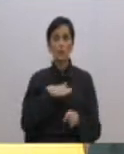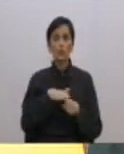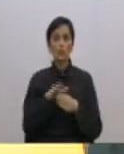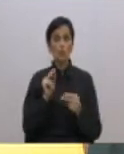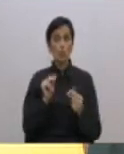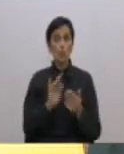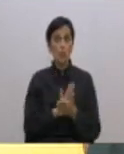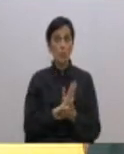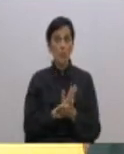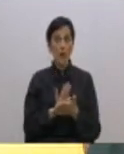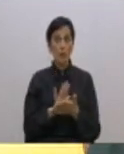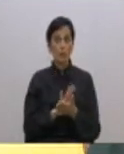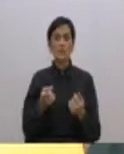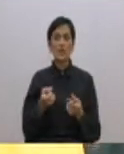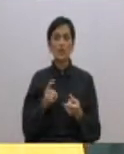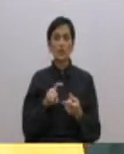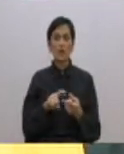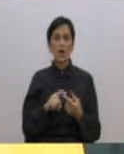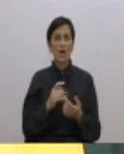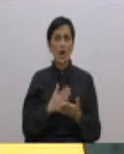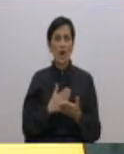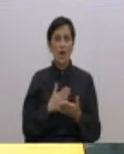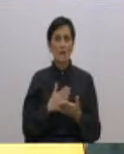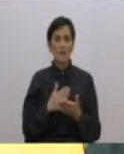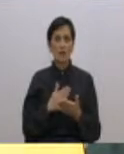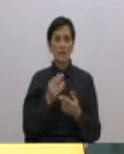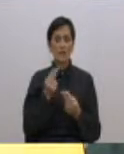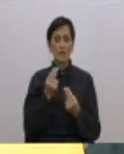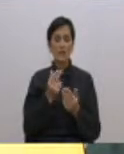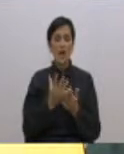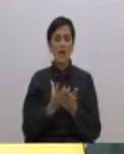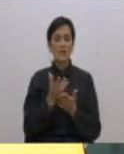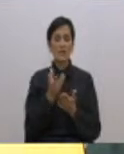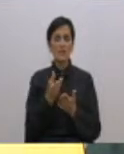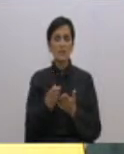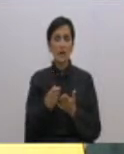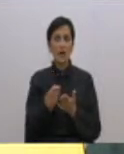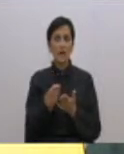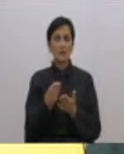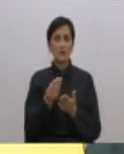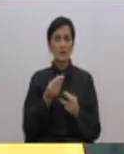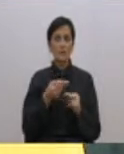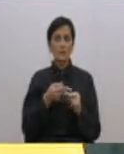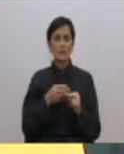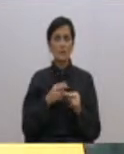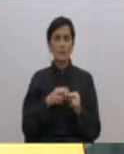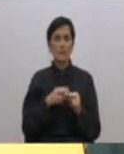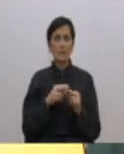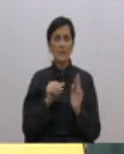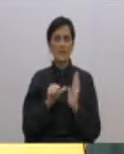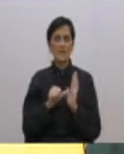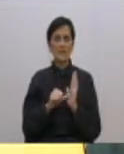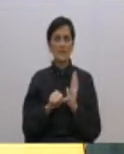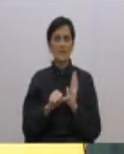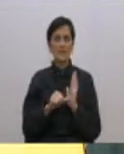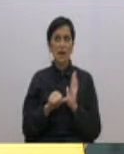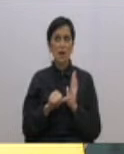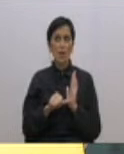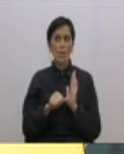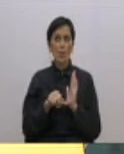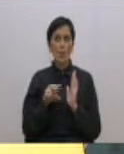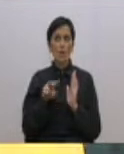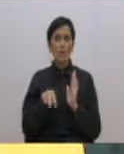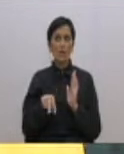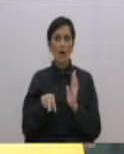upaso. Dres mogexsenebat am datsebuli gadasakhadi, es aris 60